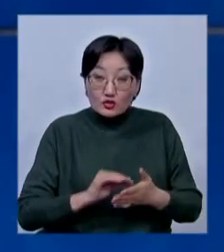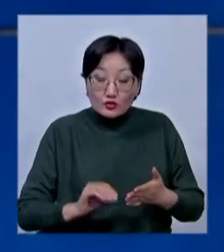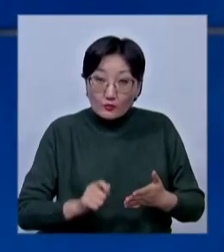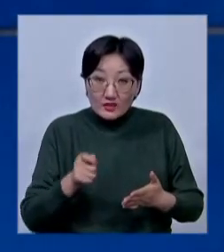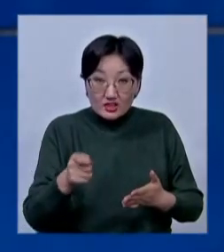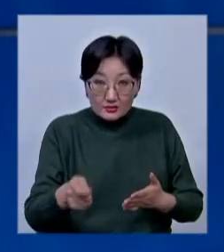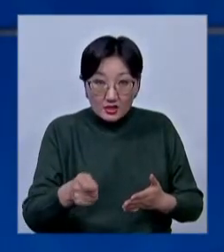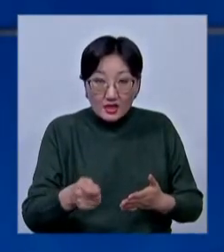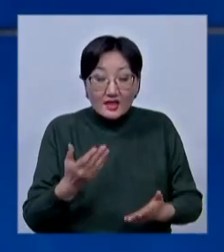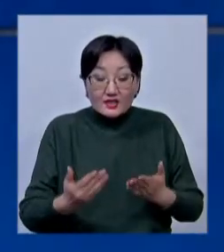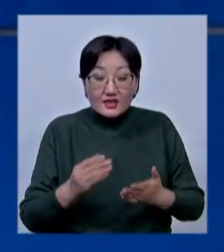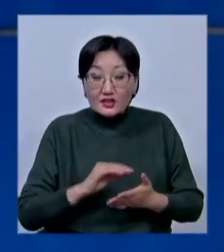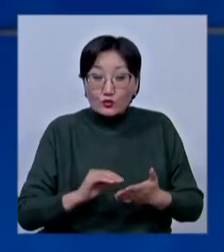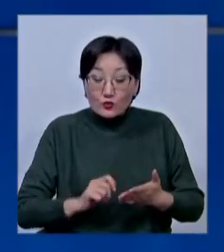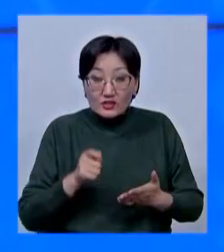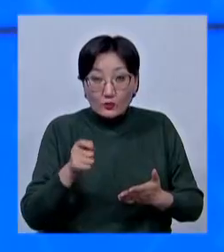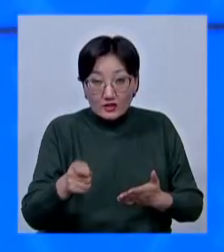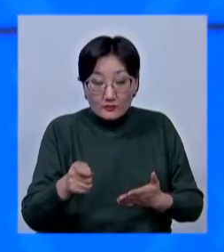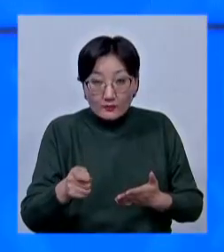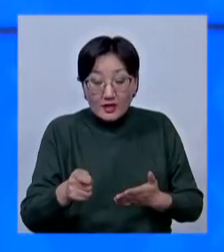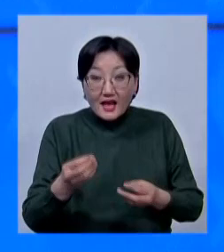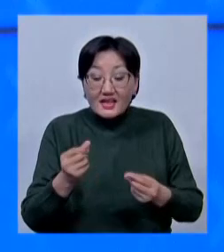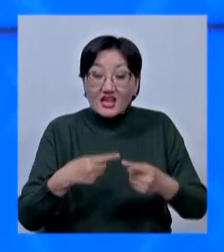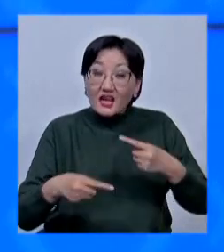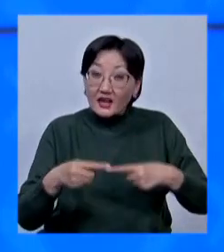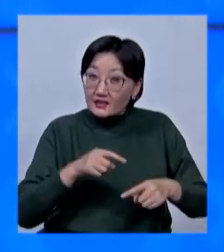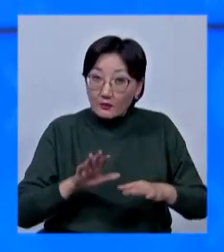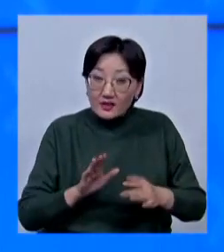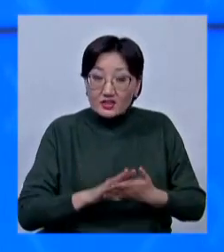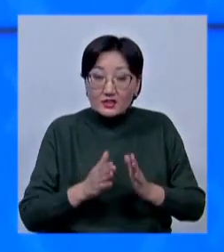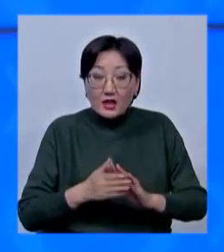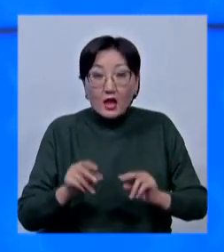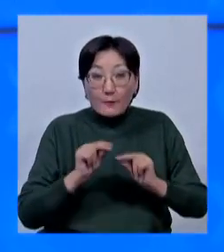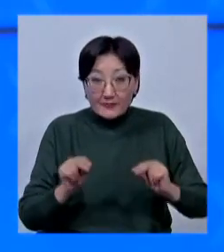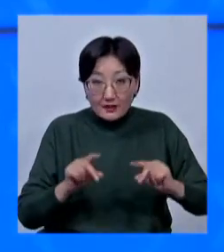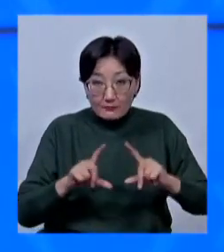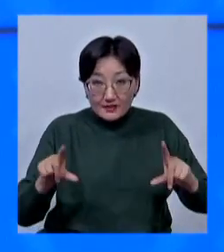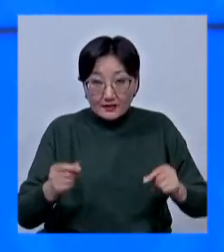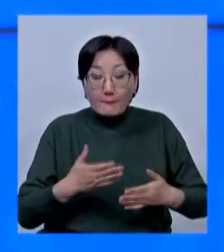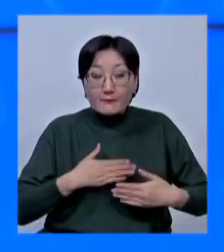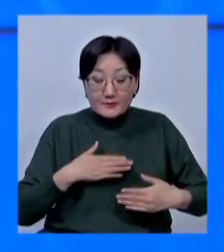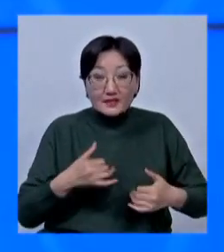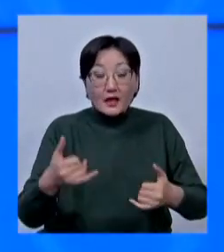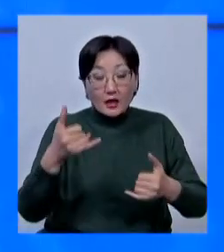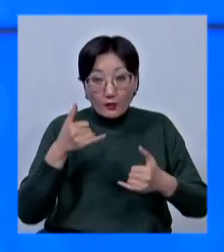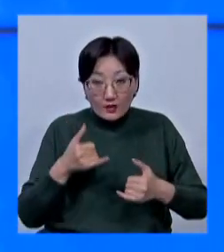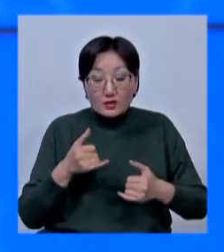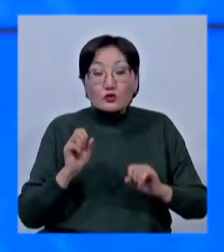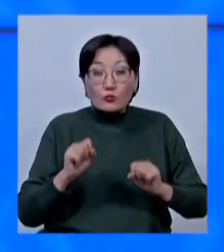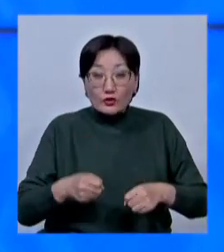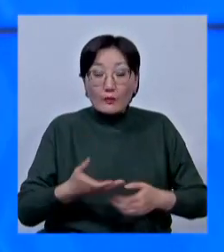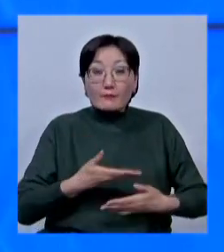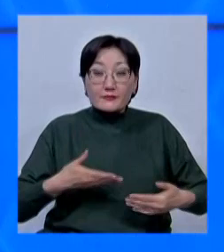өтініш жазады да, егер өтініштің негізінде ақша қайтарылмаса, онда білім басқармасына бізге хабарласуға болады, онда